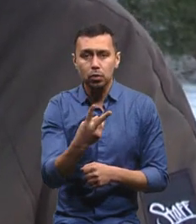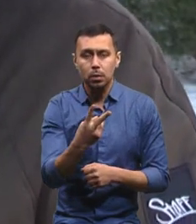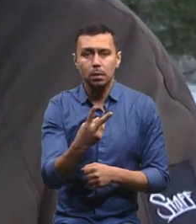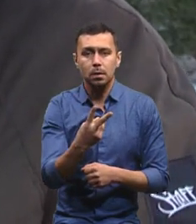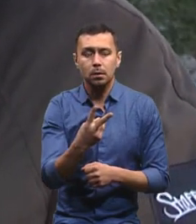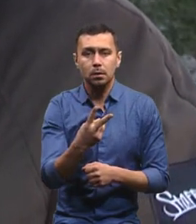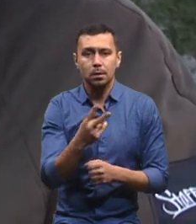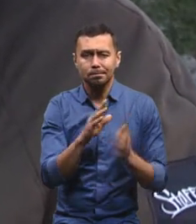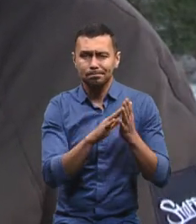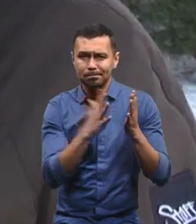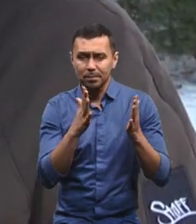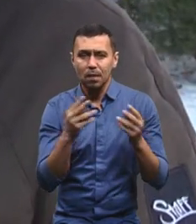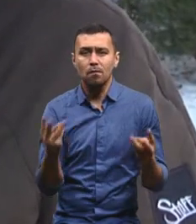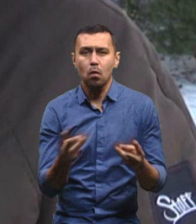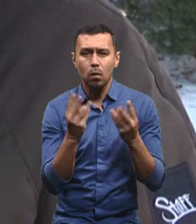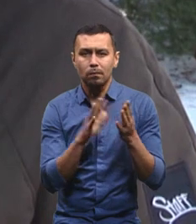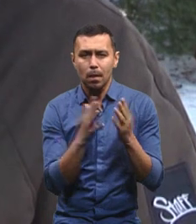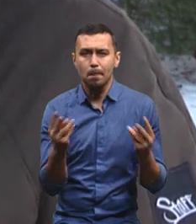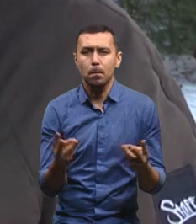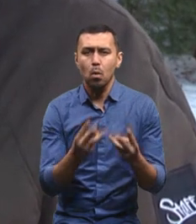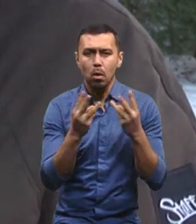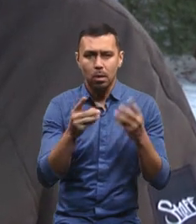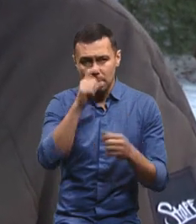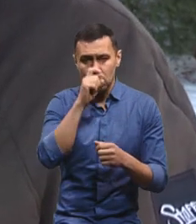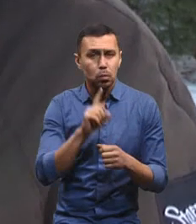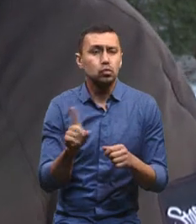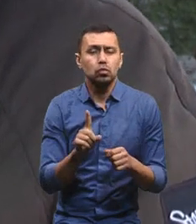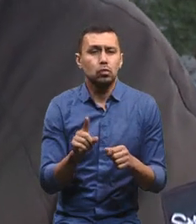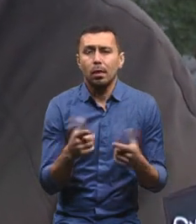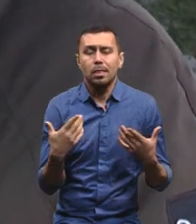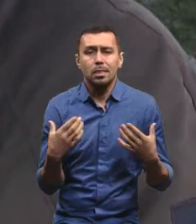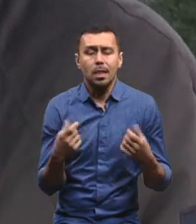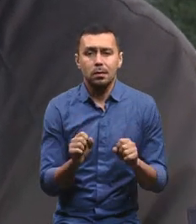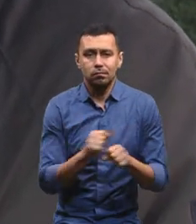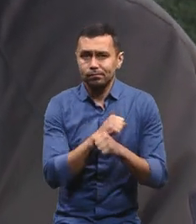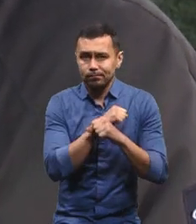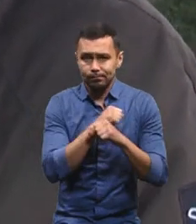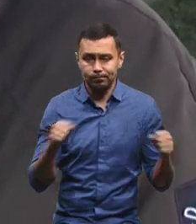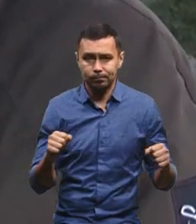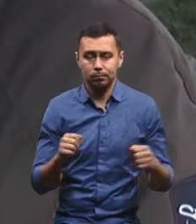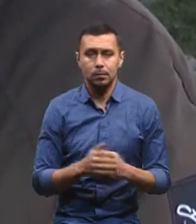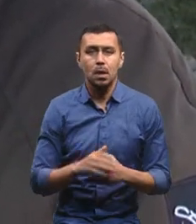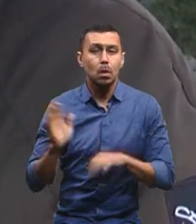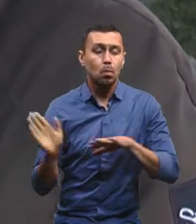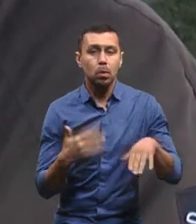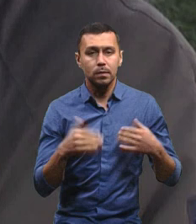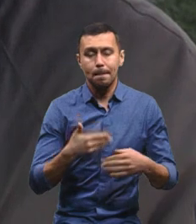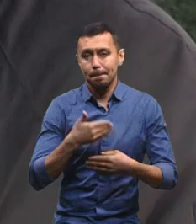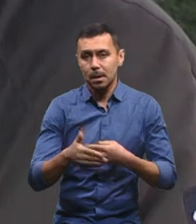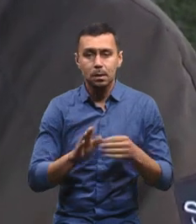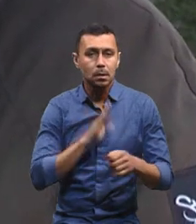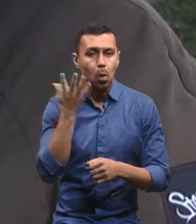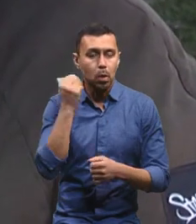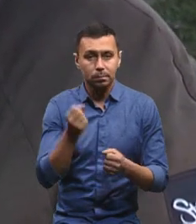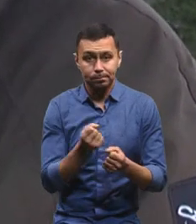від близьких вогню від близьких пожежі ну зрозуміло що щось десь бабахнуло потім уже пізніше зранку коли